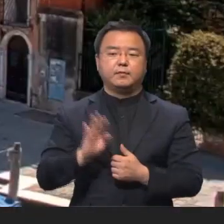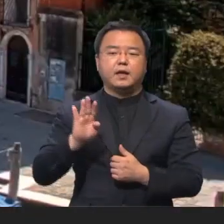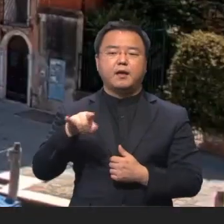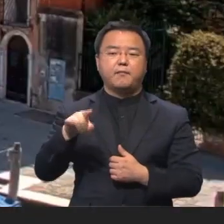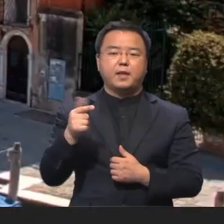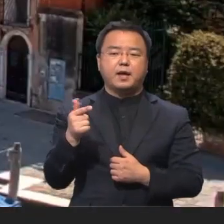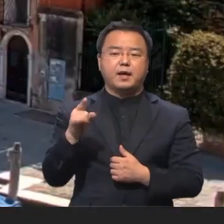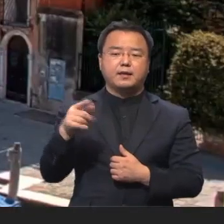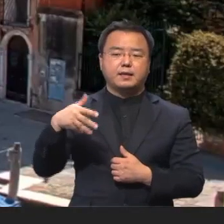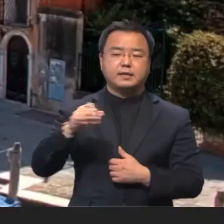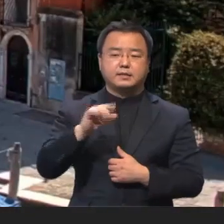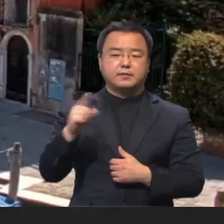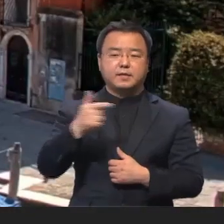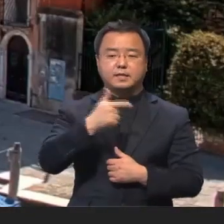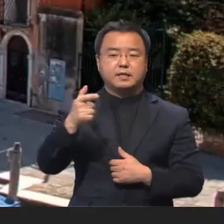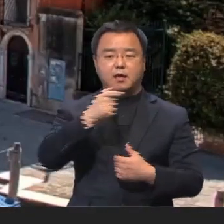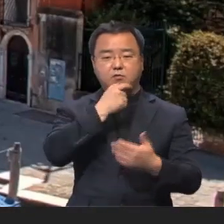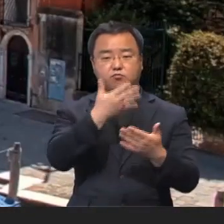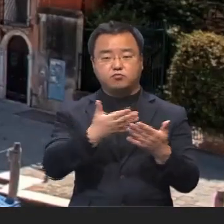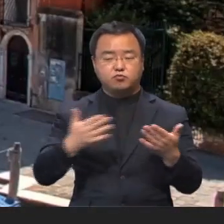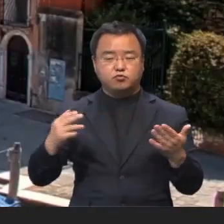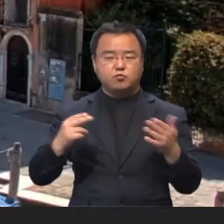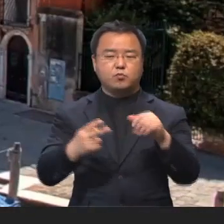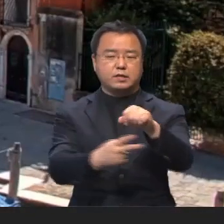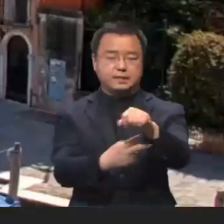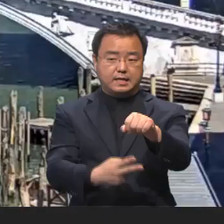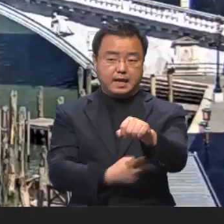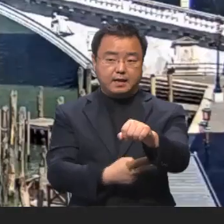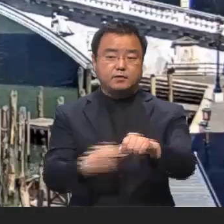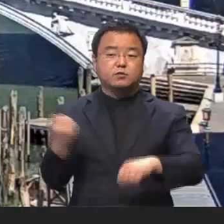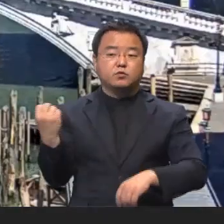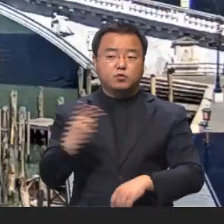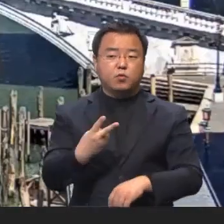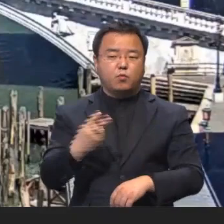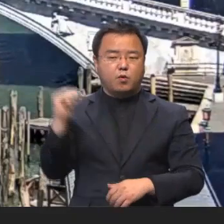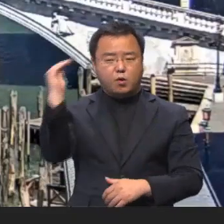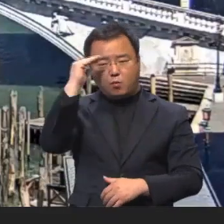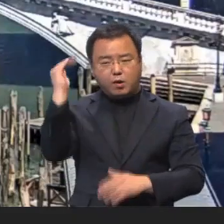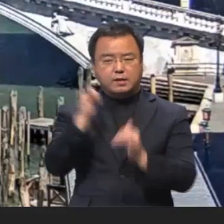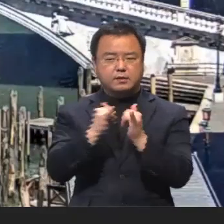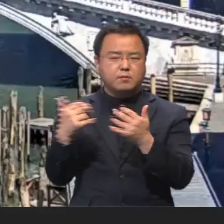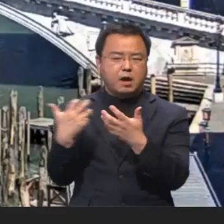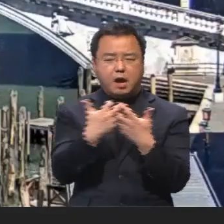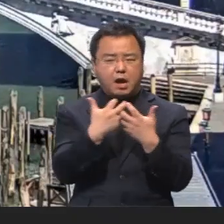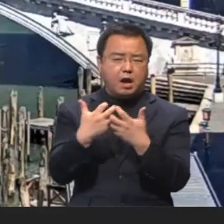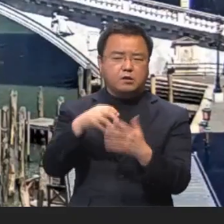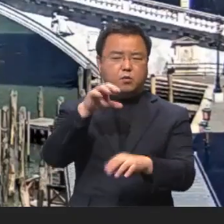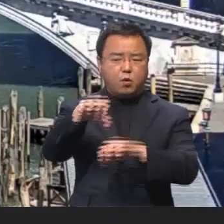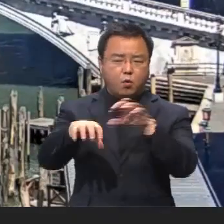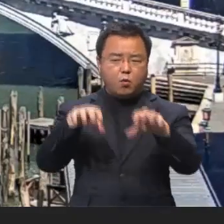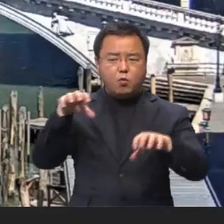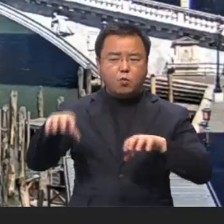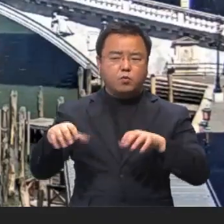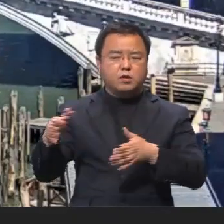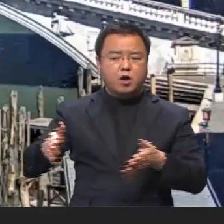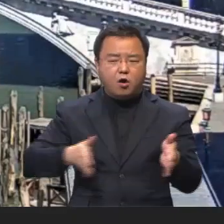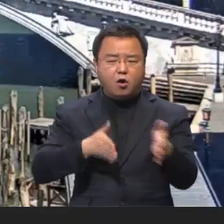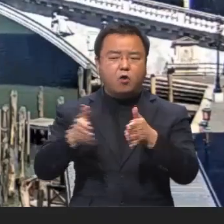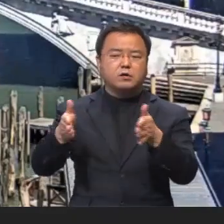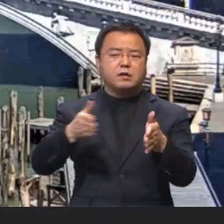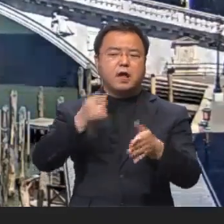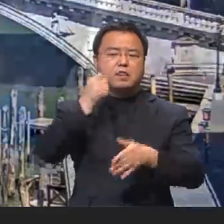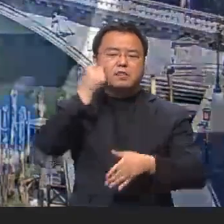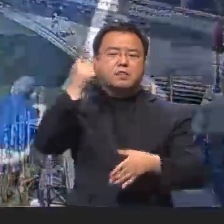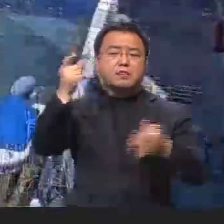베네치아의 상징인 대운하와 리알토 다리, 그리고 관광객으로 붐비던 거리는 한 달 사이